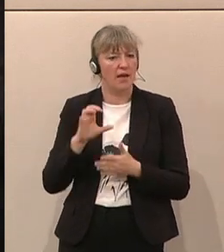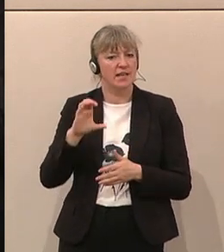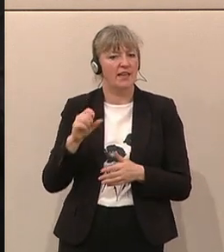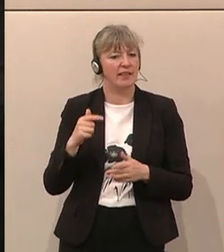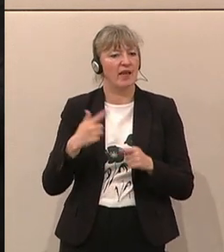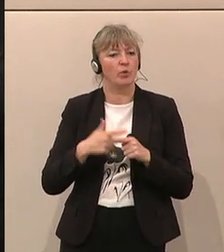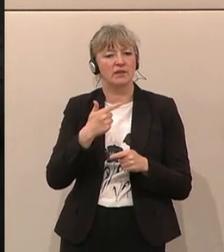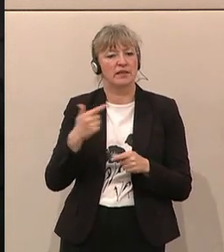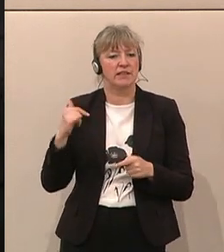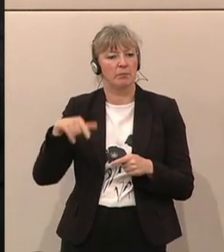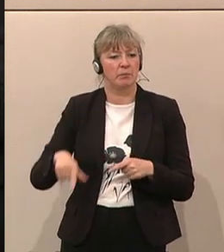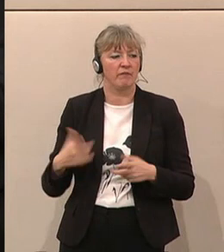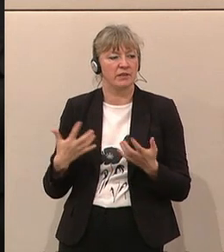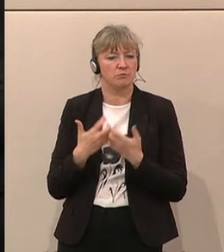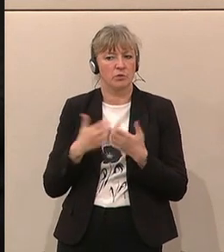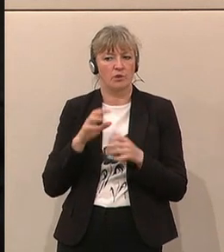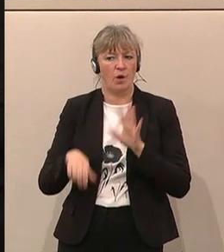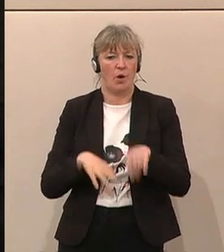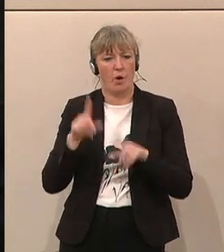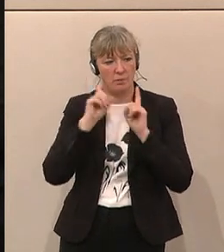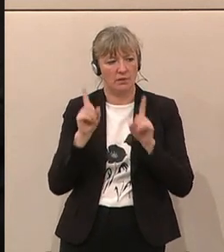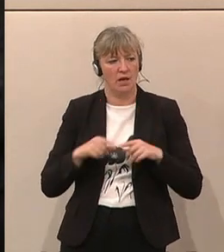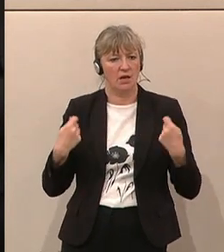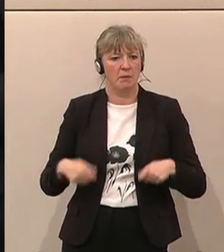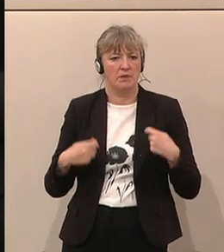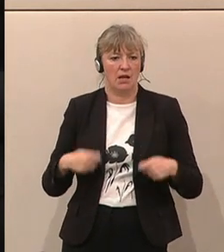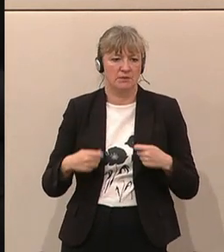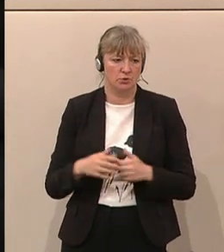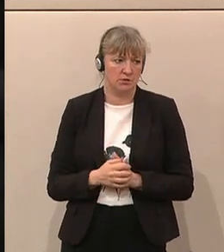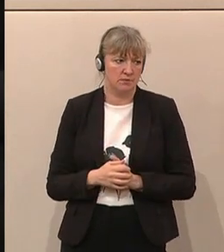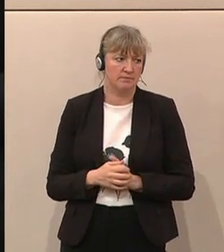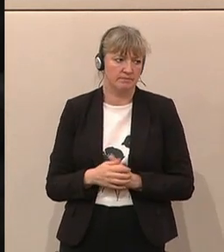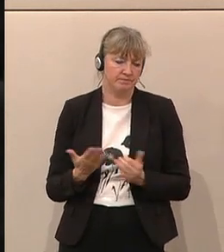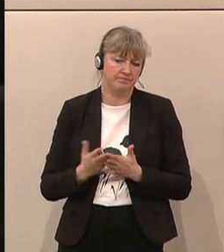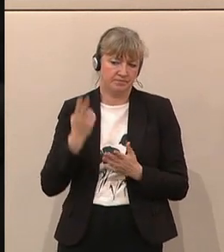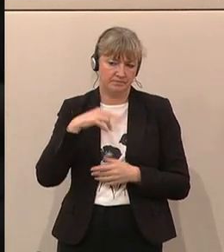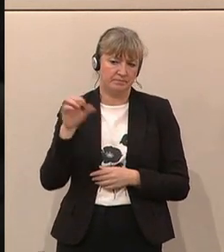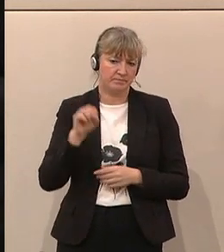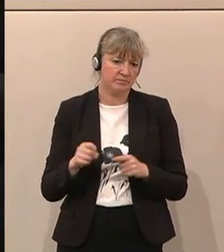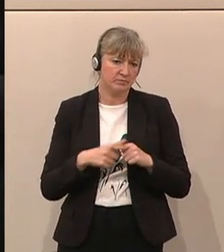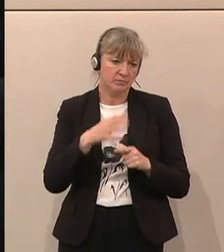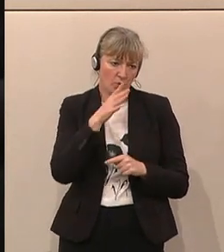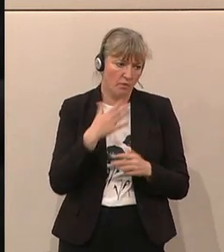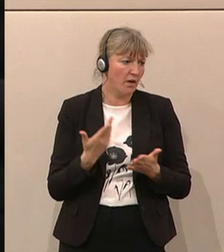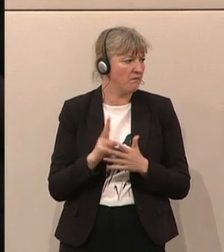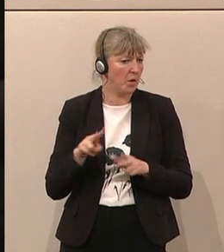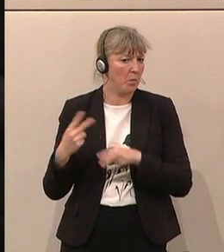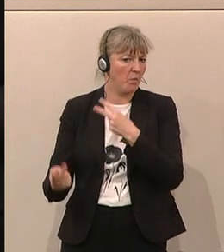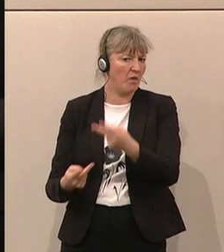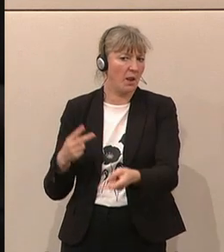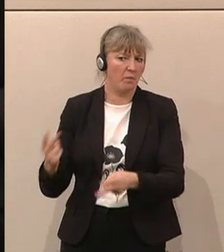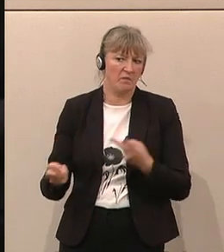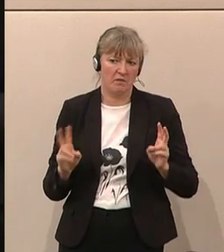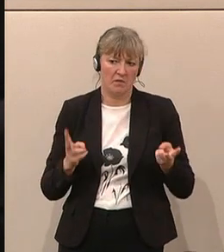sind Produkte des Raubtierkapitalismus. Herr Strache und Herr Hofer, wieso fallen Sie um und